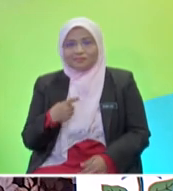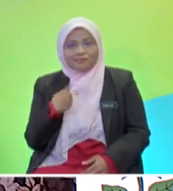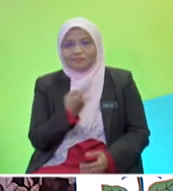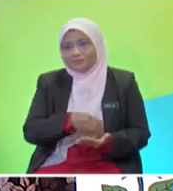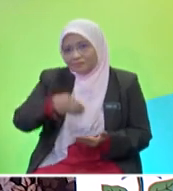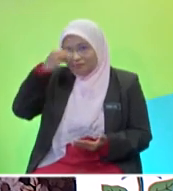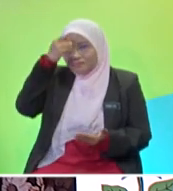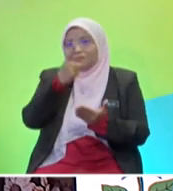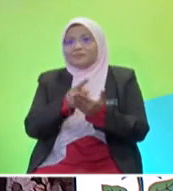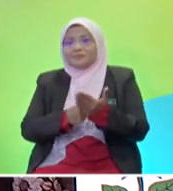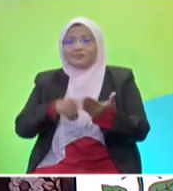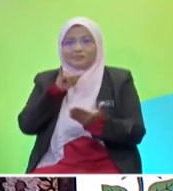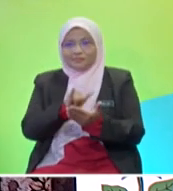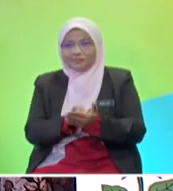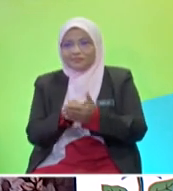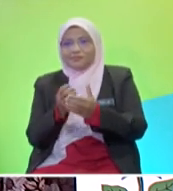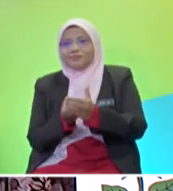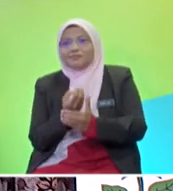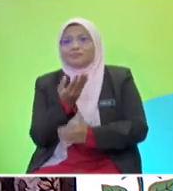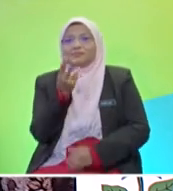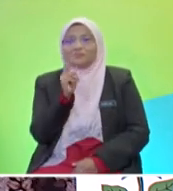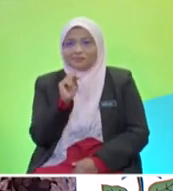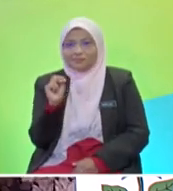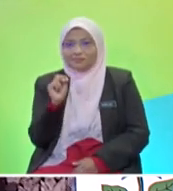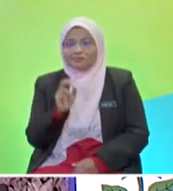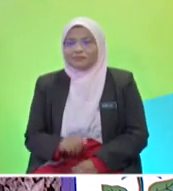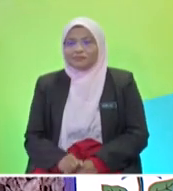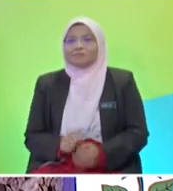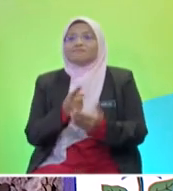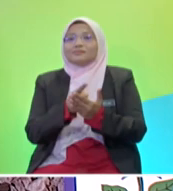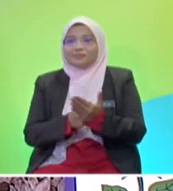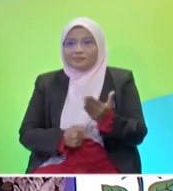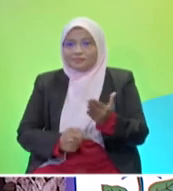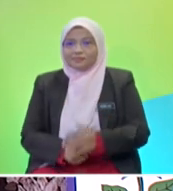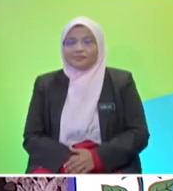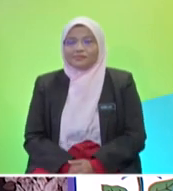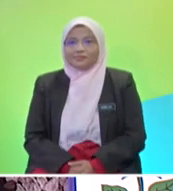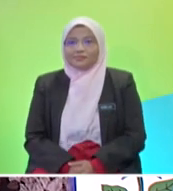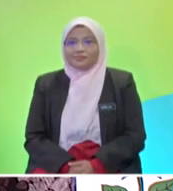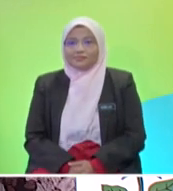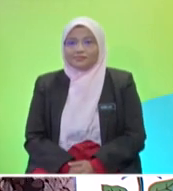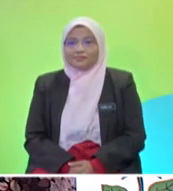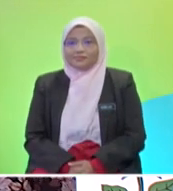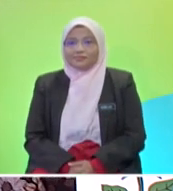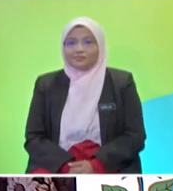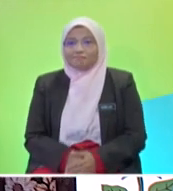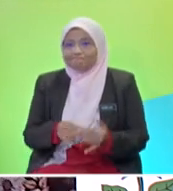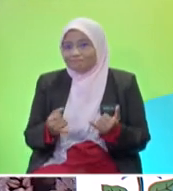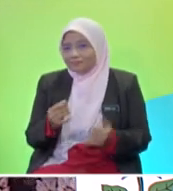tahu kan? Murid-murid mesti nak tahu juga apa itu tumbuhan. Baiklah. Ha,